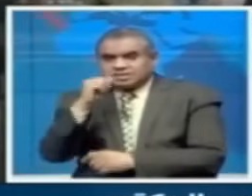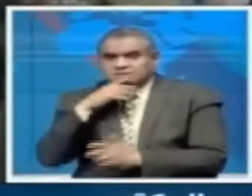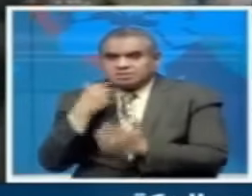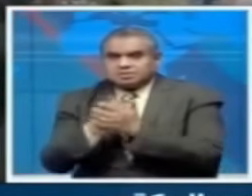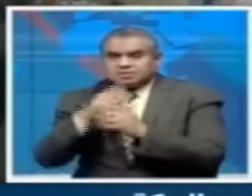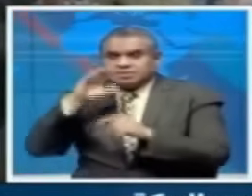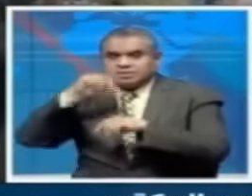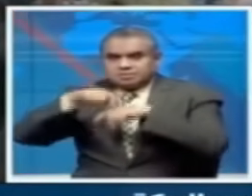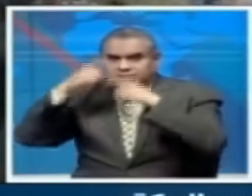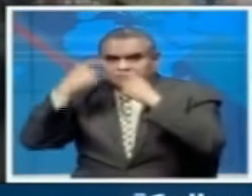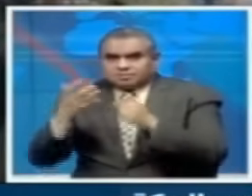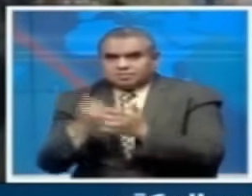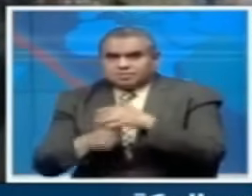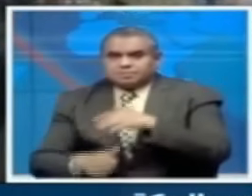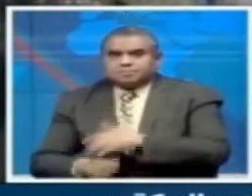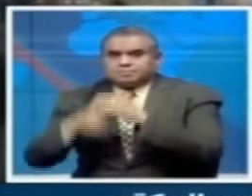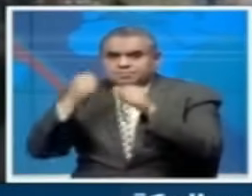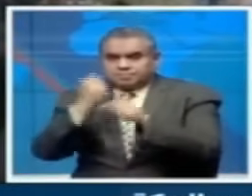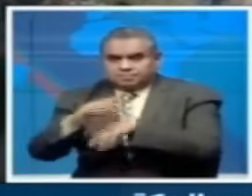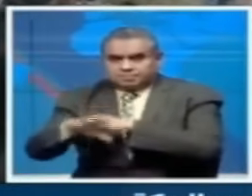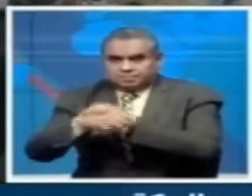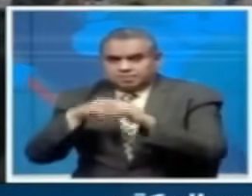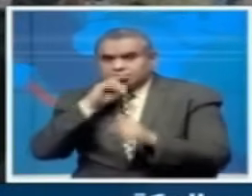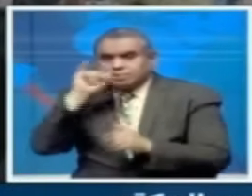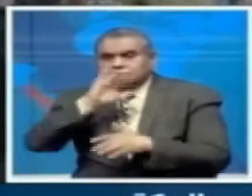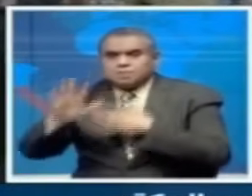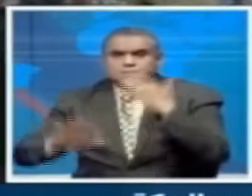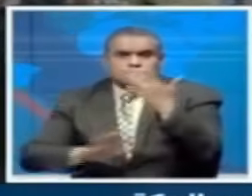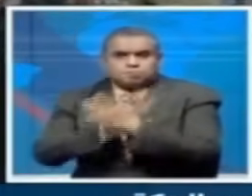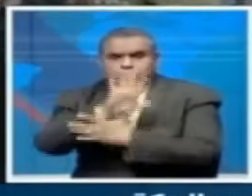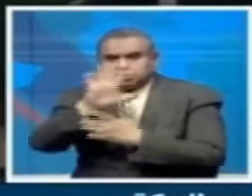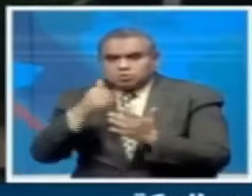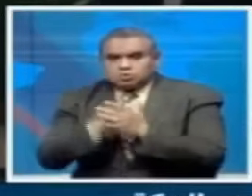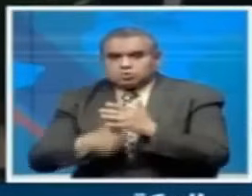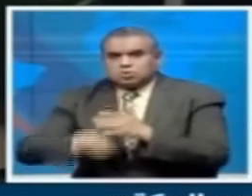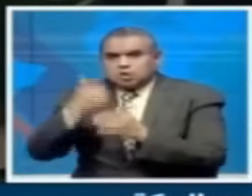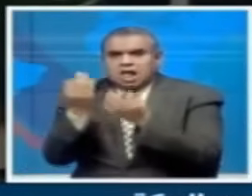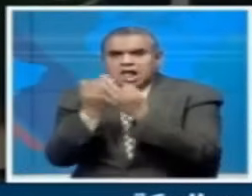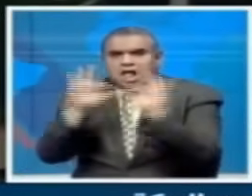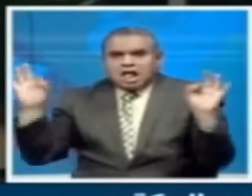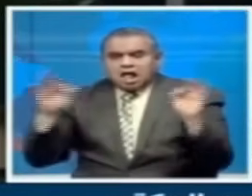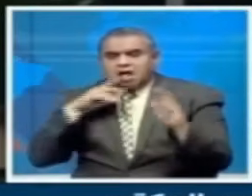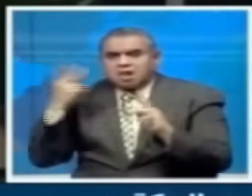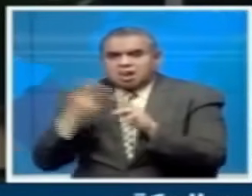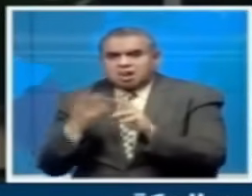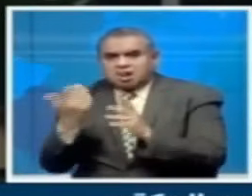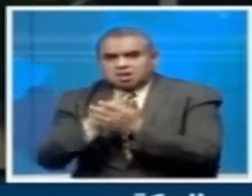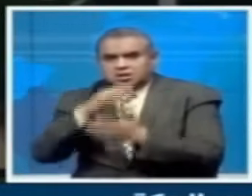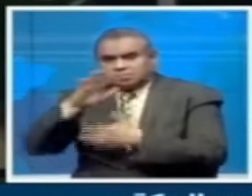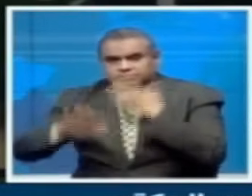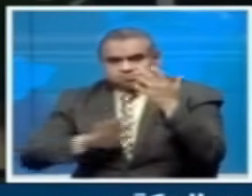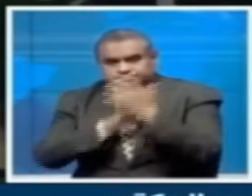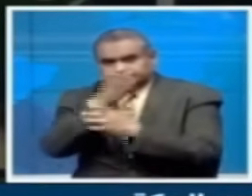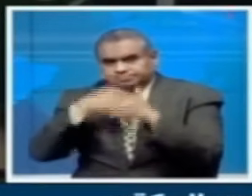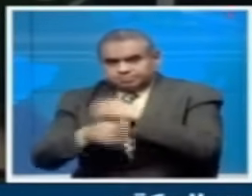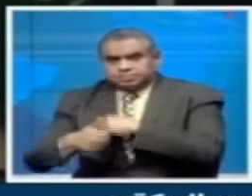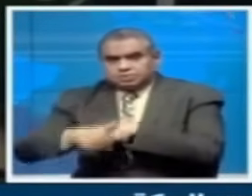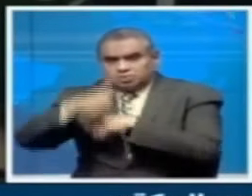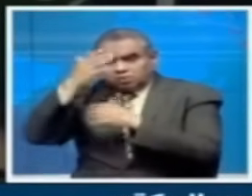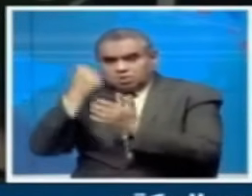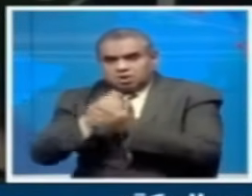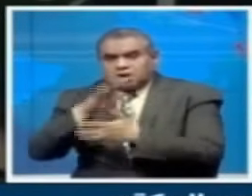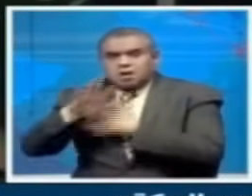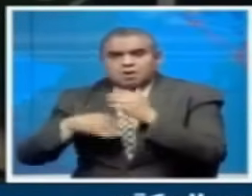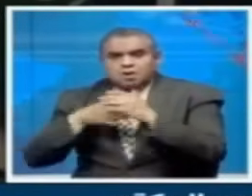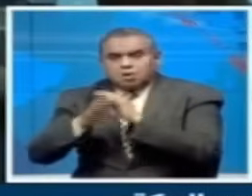المرشح الوفدي بدأ باستعراض رؤيته لأهم المشاكل التي يرى أن حلها يحل الكثير من الأزمات في مصر، خاصة